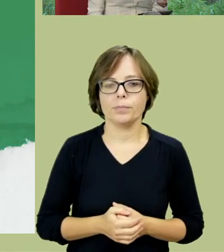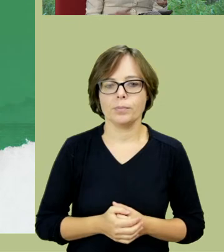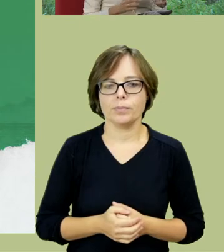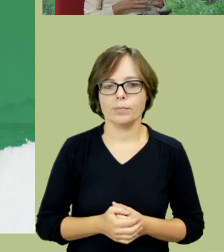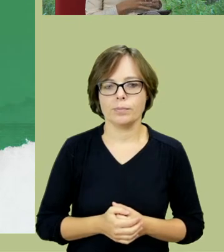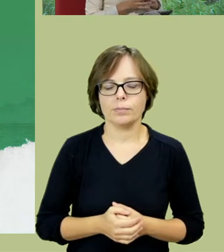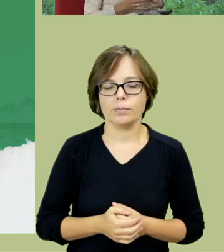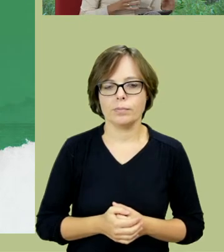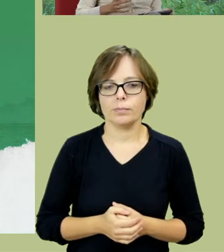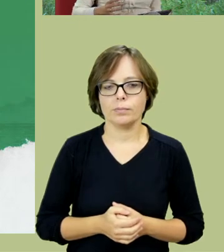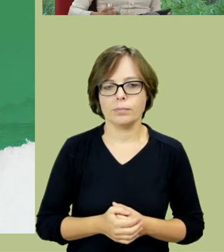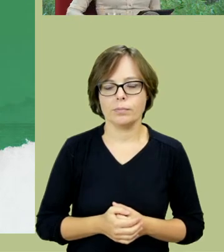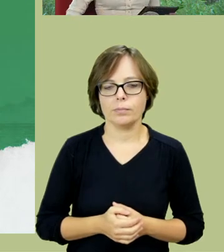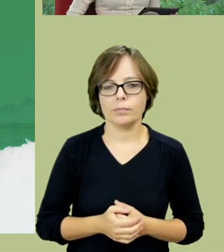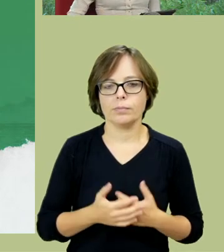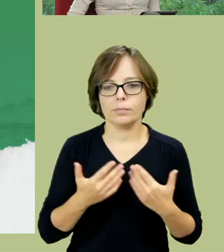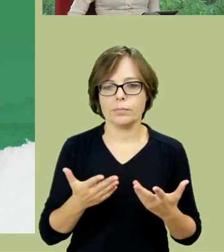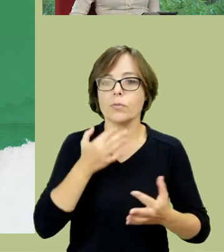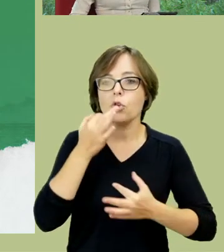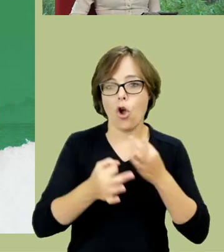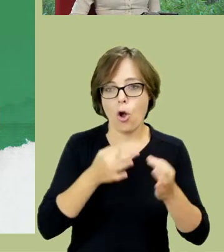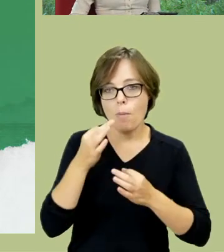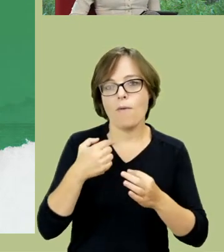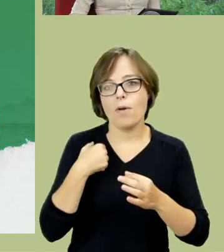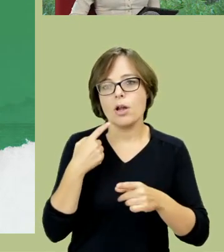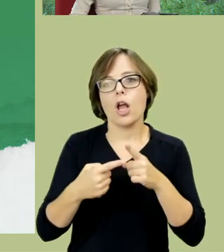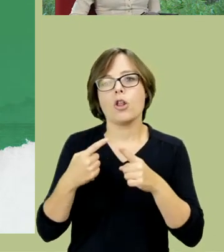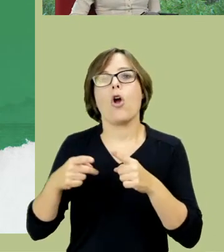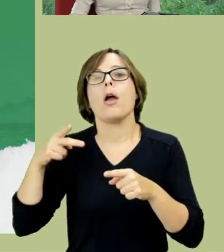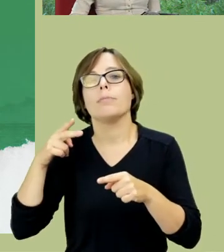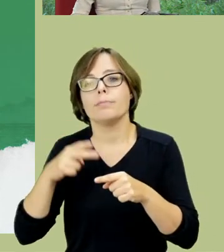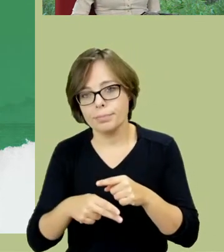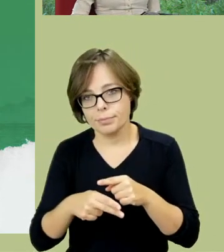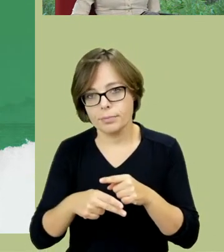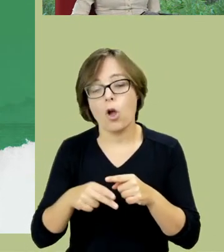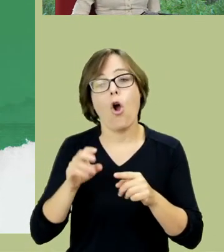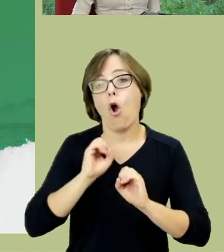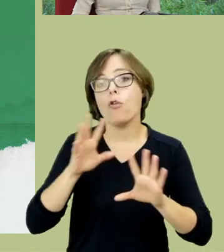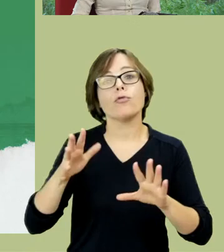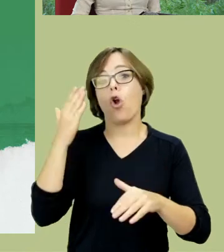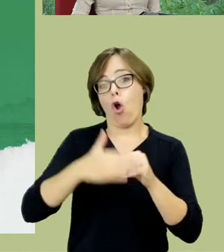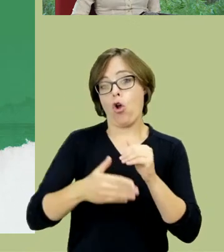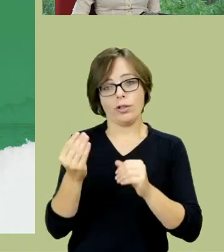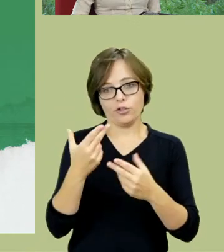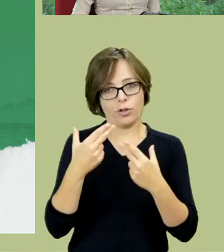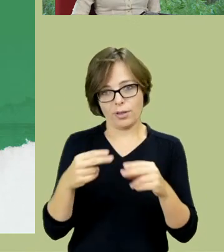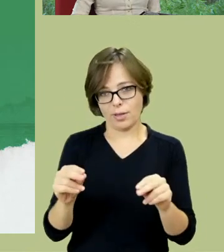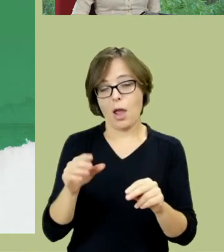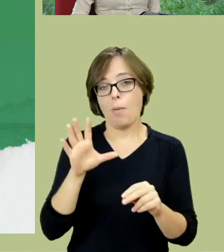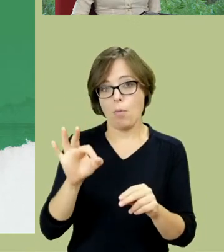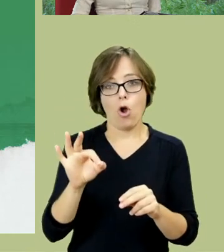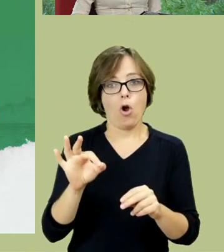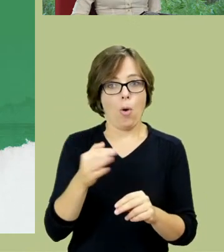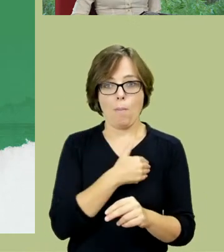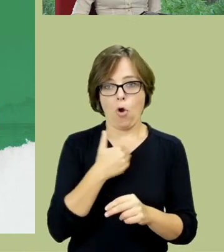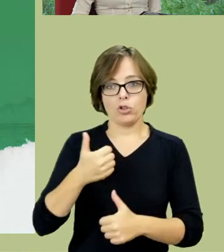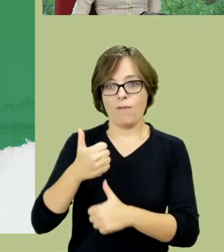Tutaj muszę uciąć tę opowieść, chociaż ona oczywiście się nie kończy, tak jak nie skończyła się obecność kobiet w Wojsku Polskim,